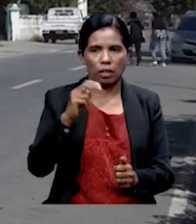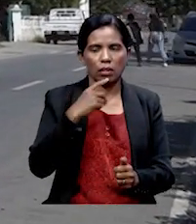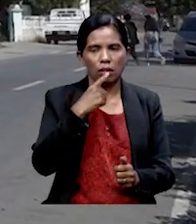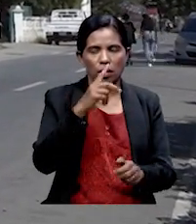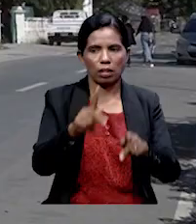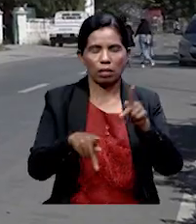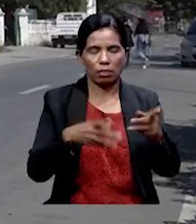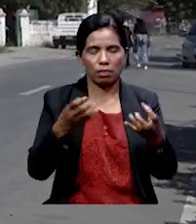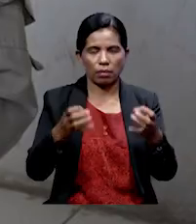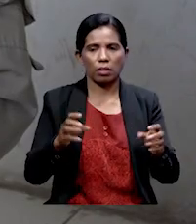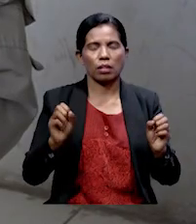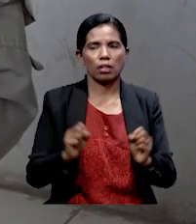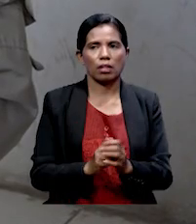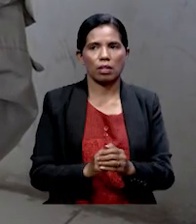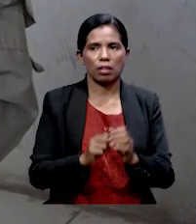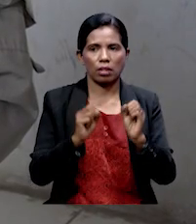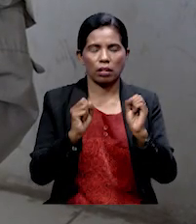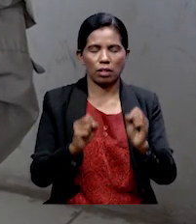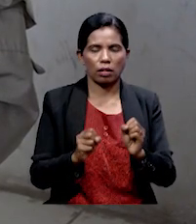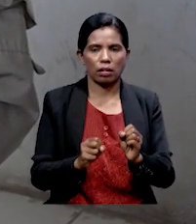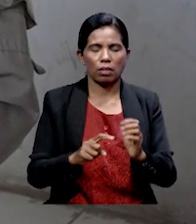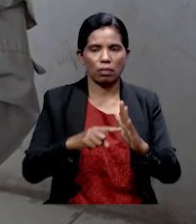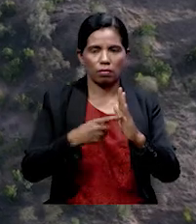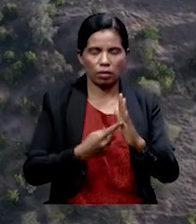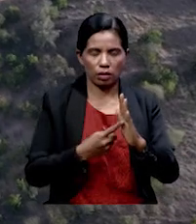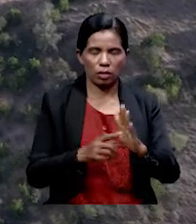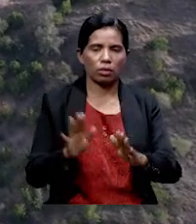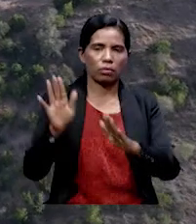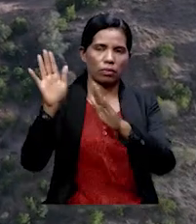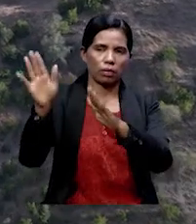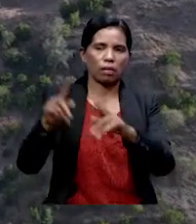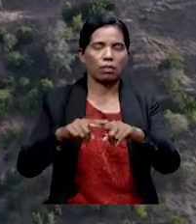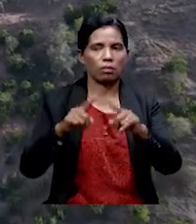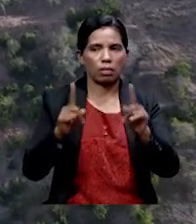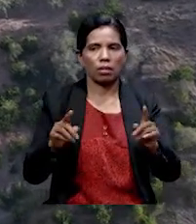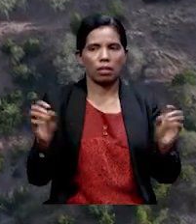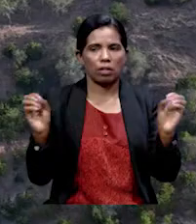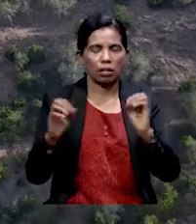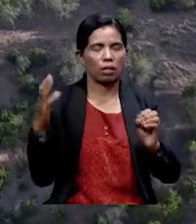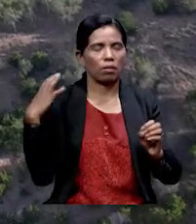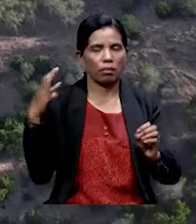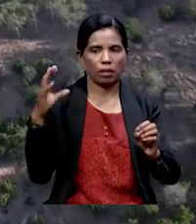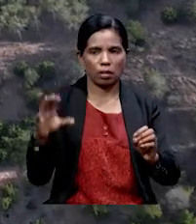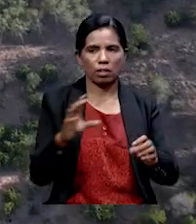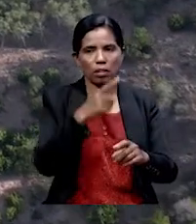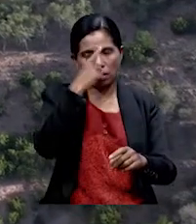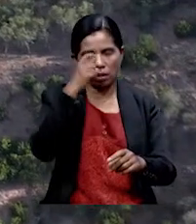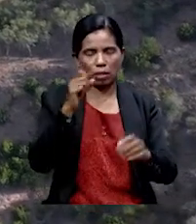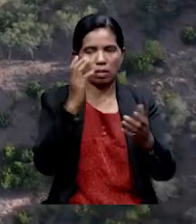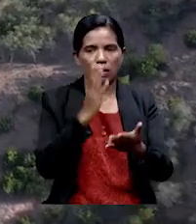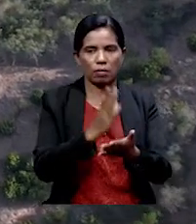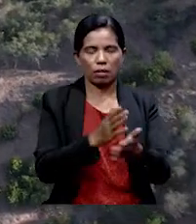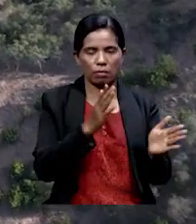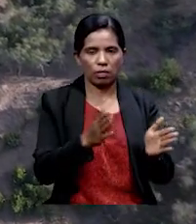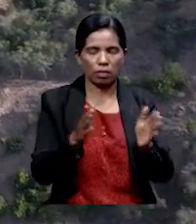comunidade de Balum ocupa rai paroquia nian no hahu ocupa to rai lolon mai be nia parte la ia competência máximo atu hapara